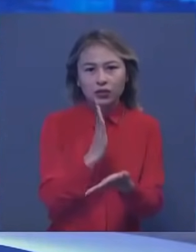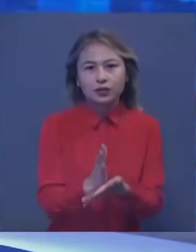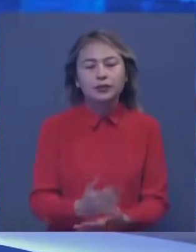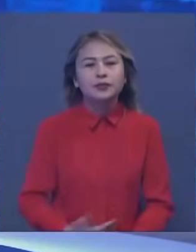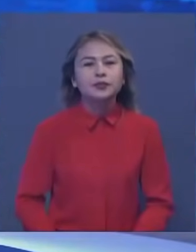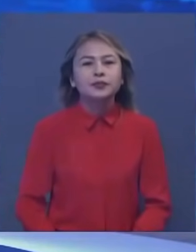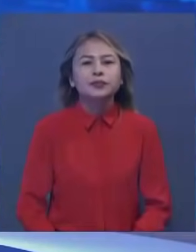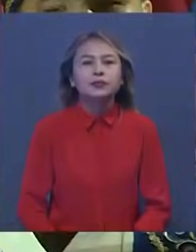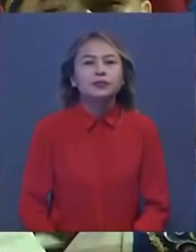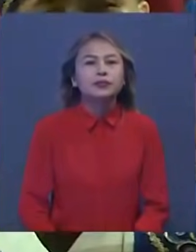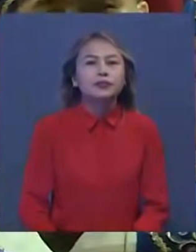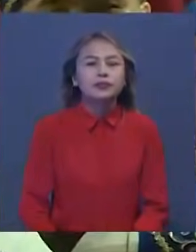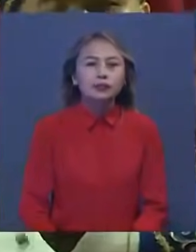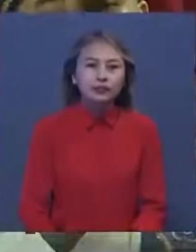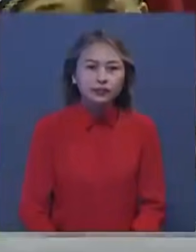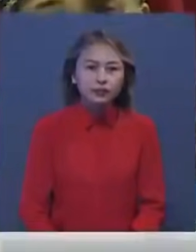жатыр.